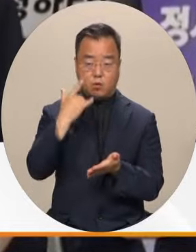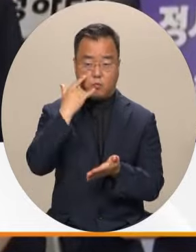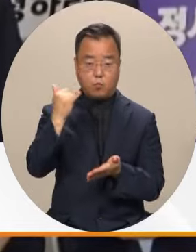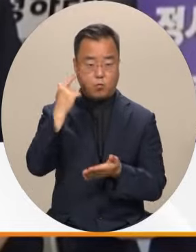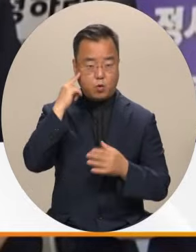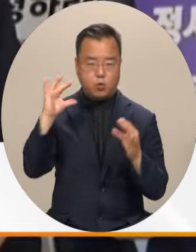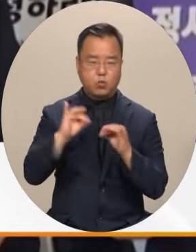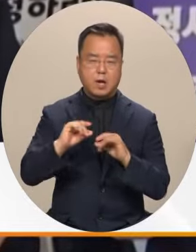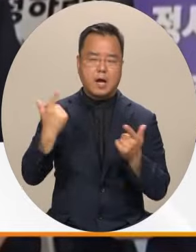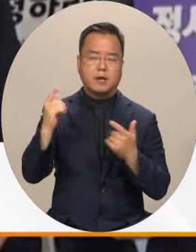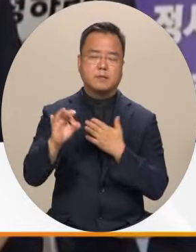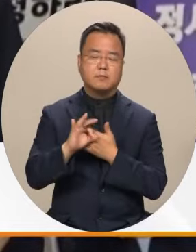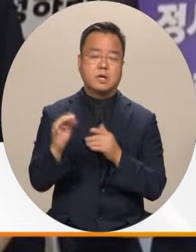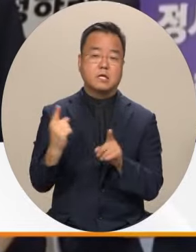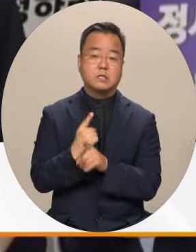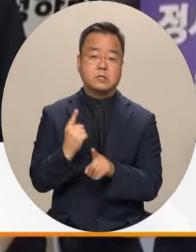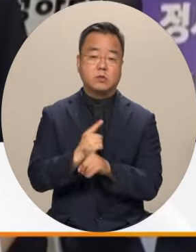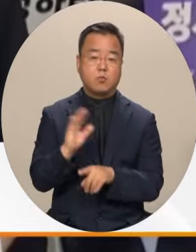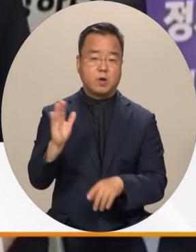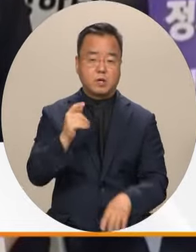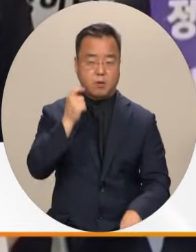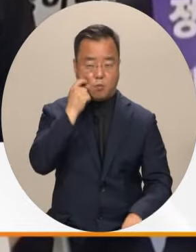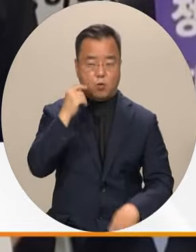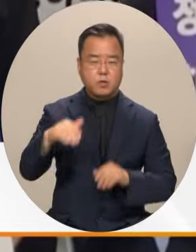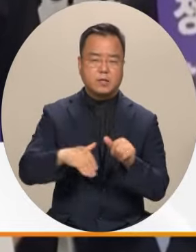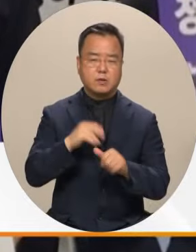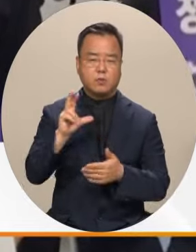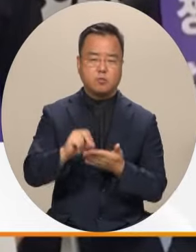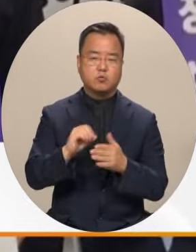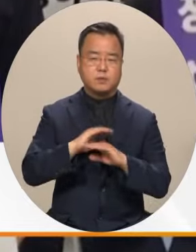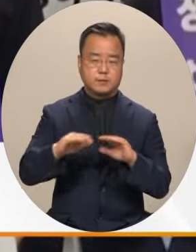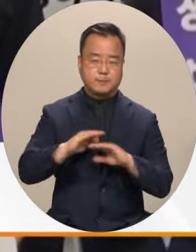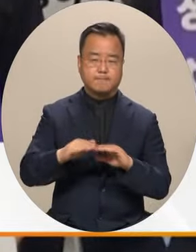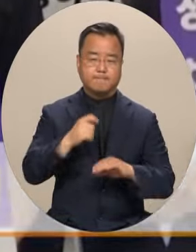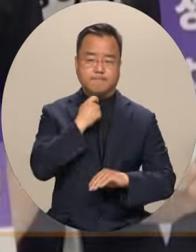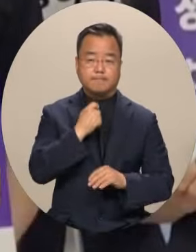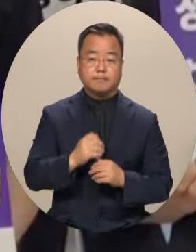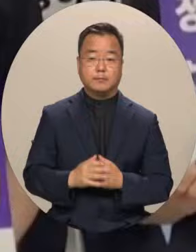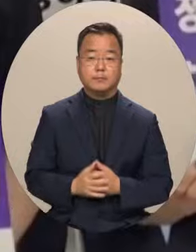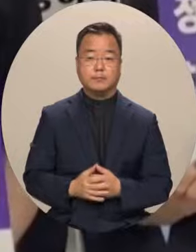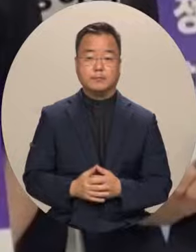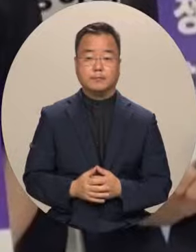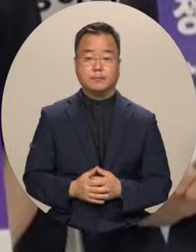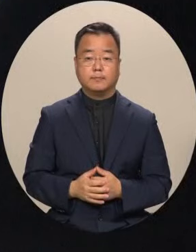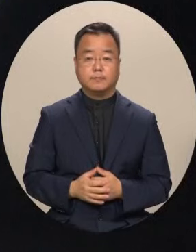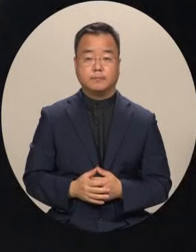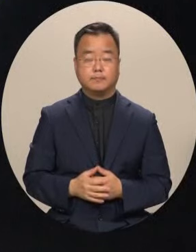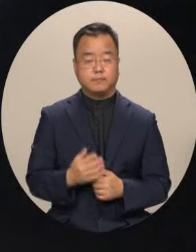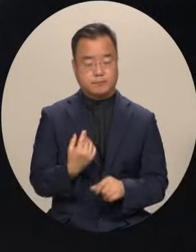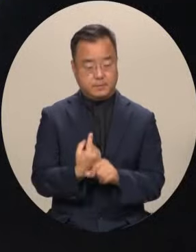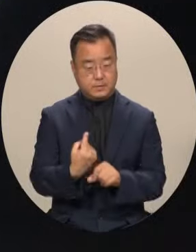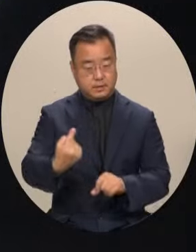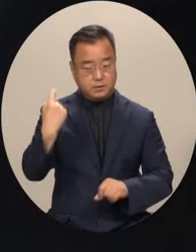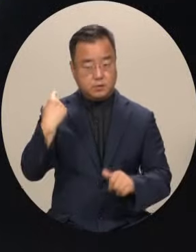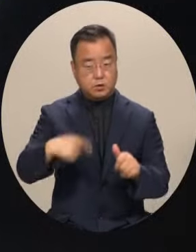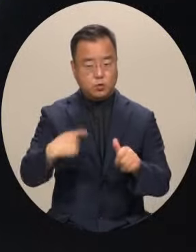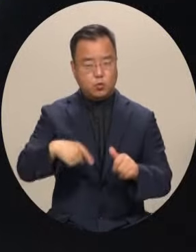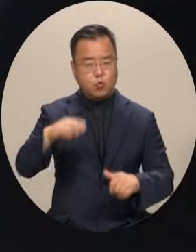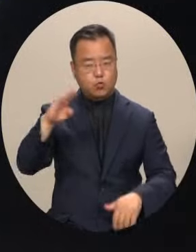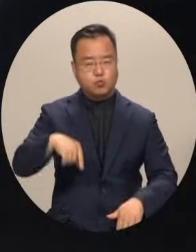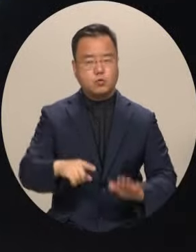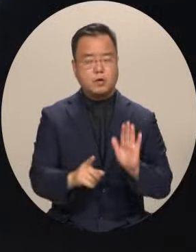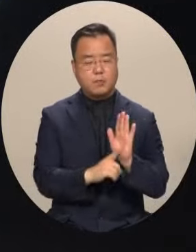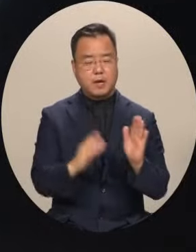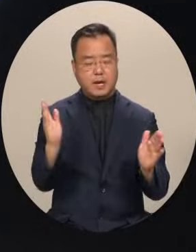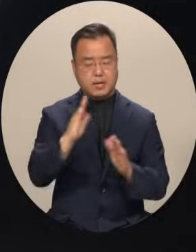않으면 치료를 받을 수 없 는 현행 문제점을 개선하겠습니다네 이미 지난해 교육부가 발표한 학생